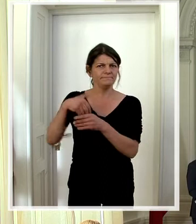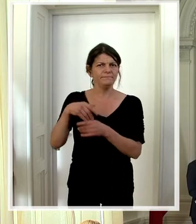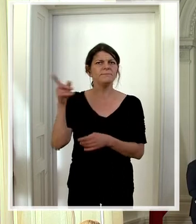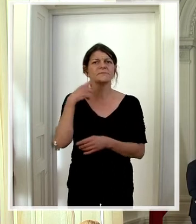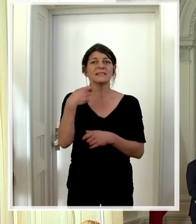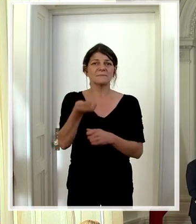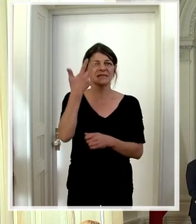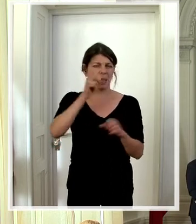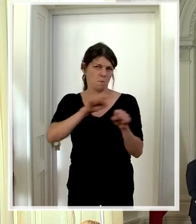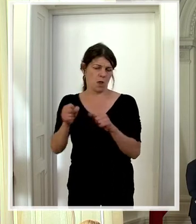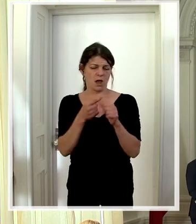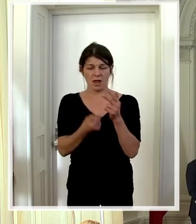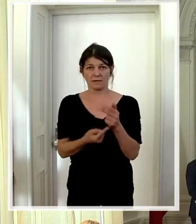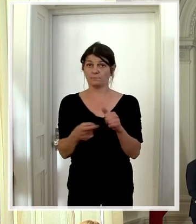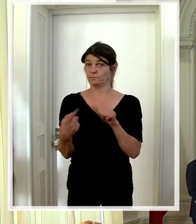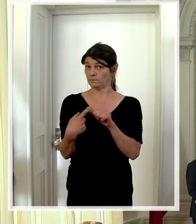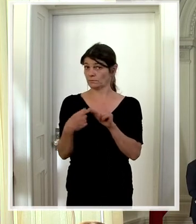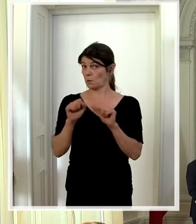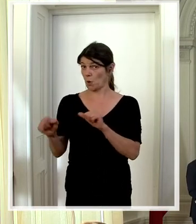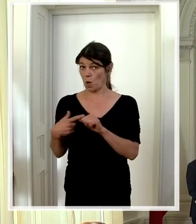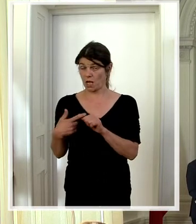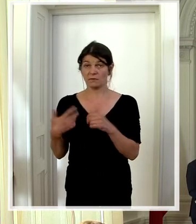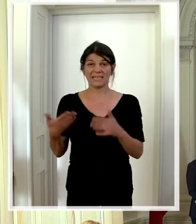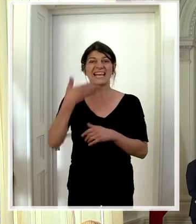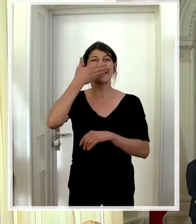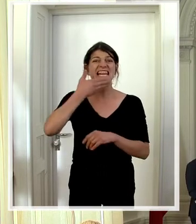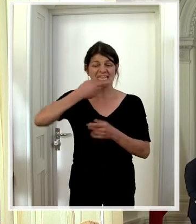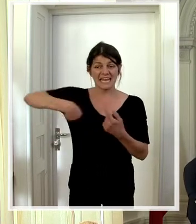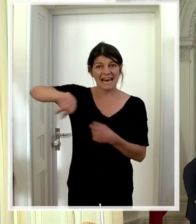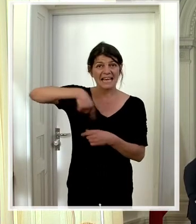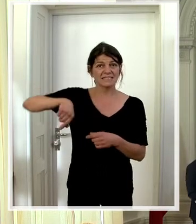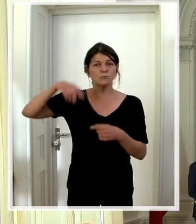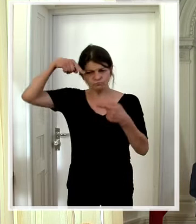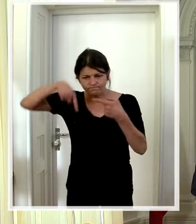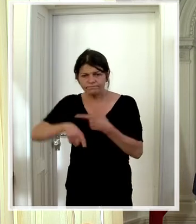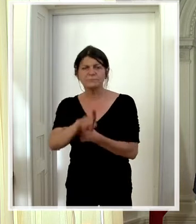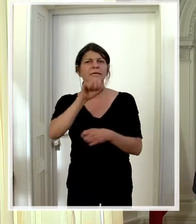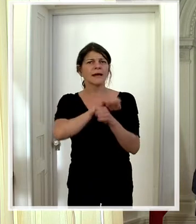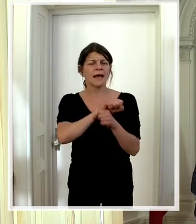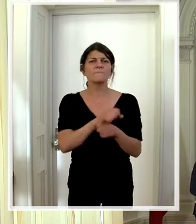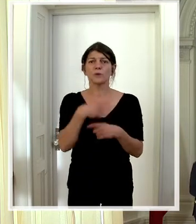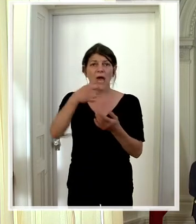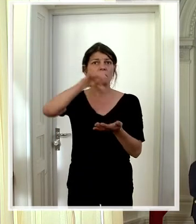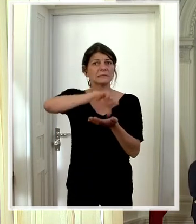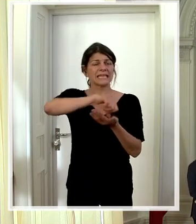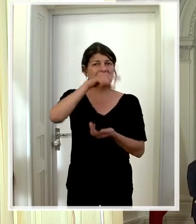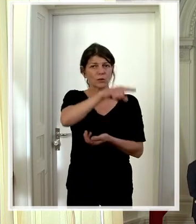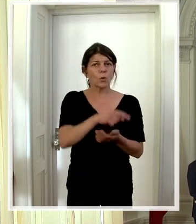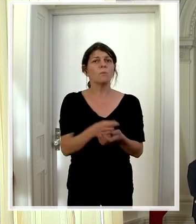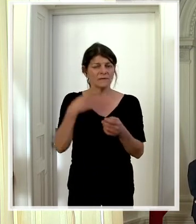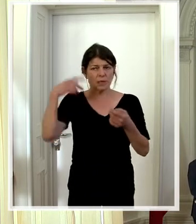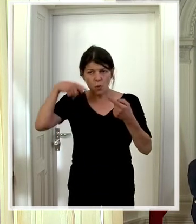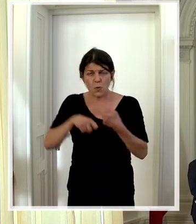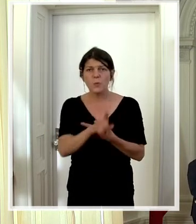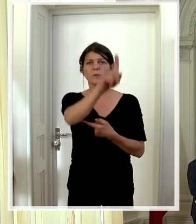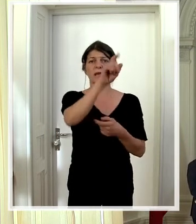drei Varianten. Möglich zum Beispiel wäre, dass man mit dem Hiltigreisel unten reingeht und dann im Zentrum irgendwo das wieder